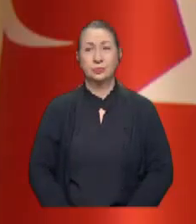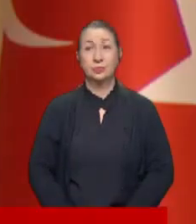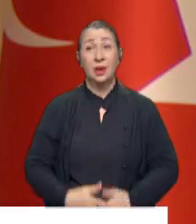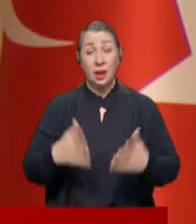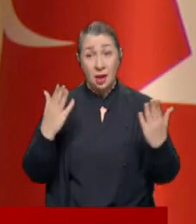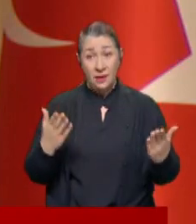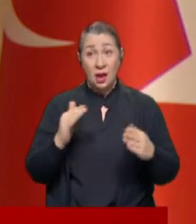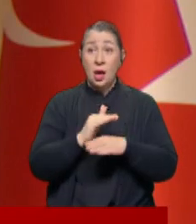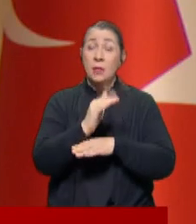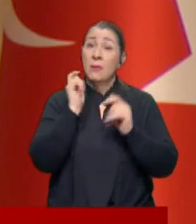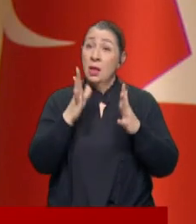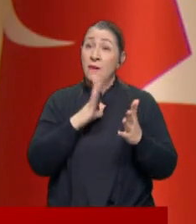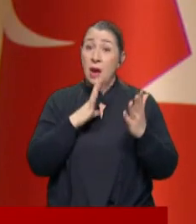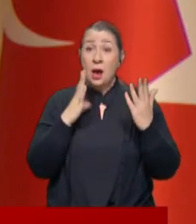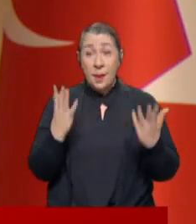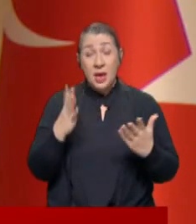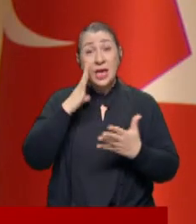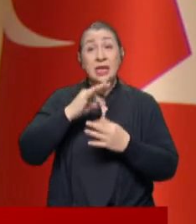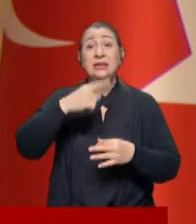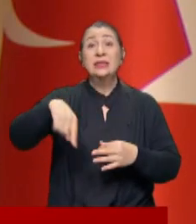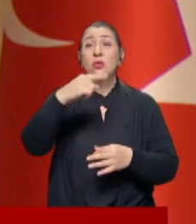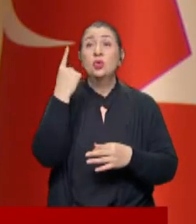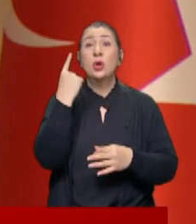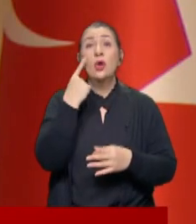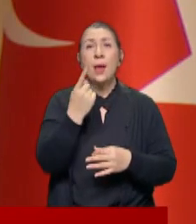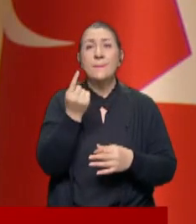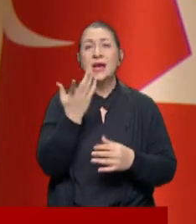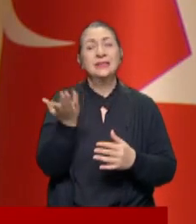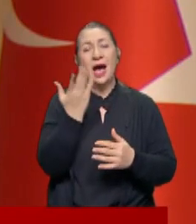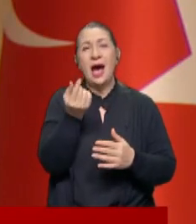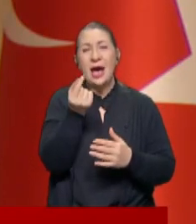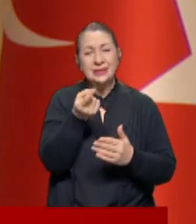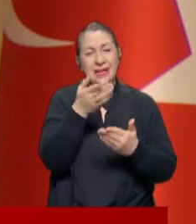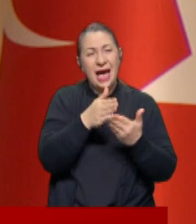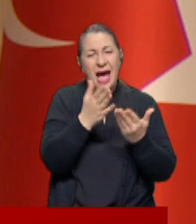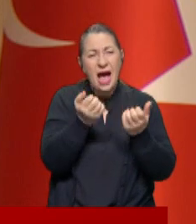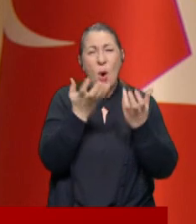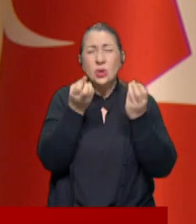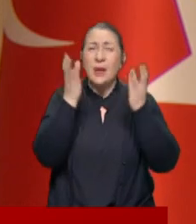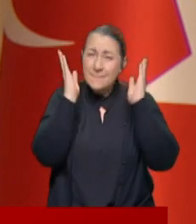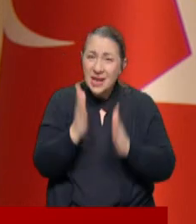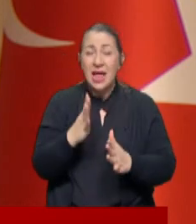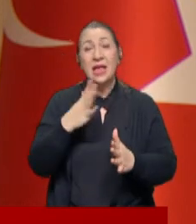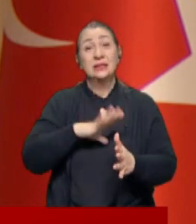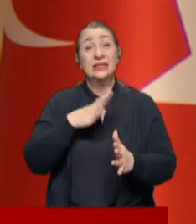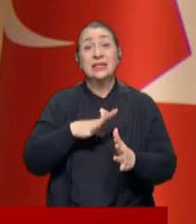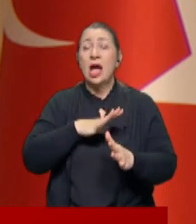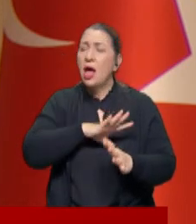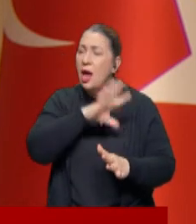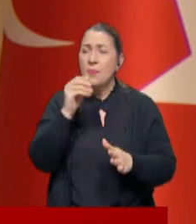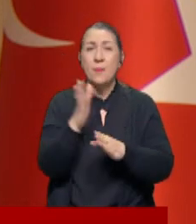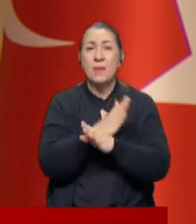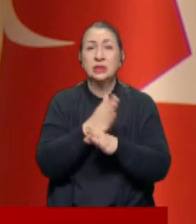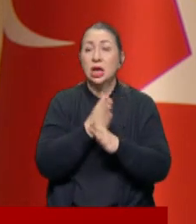Evet, hayat pahalılığı vardır. Ama insanların düne göre biraz daha az miktarda alabiliyor olsa da istedikleri her